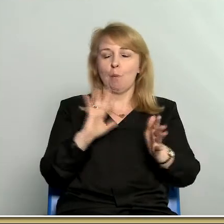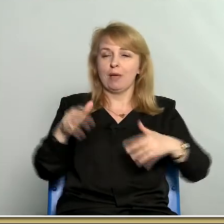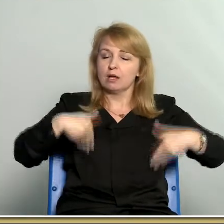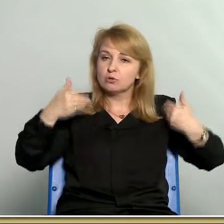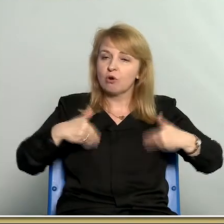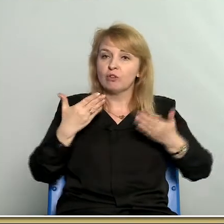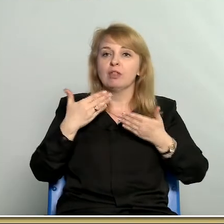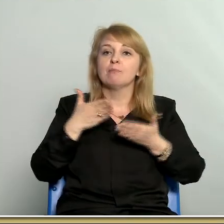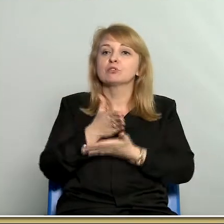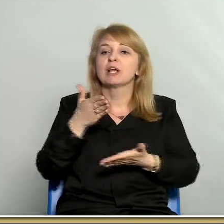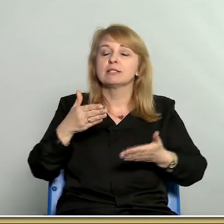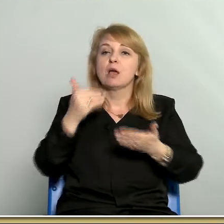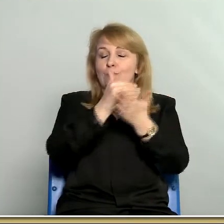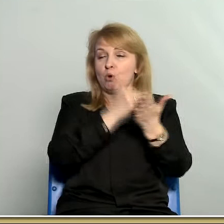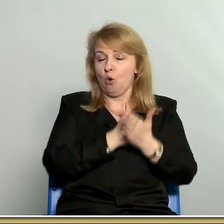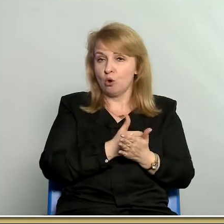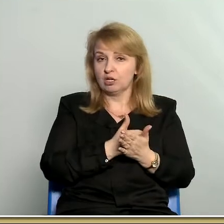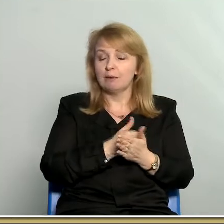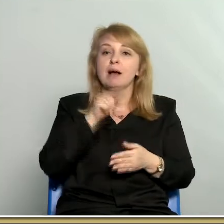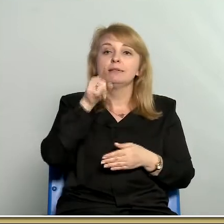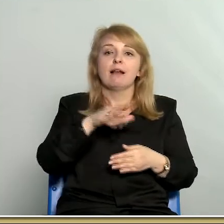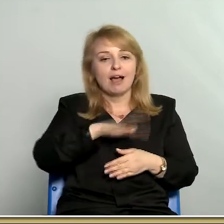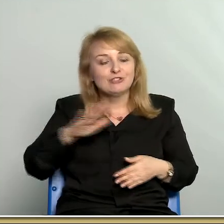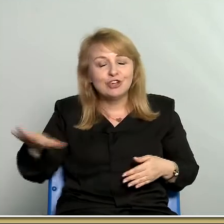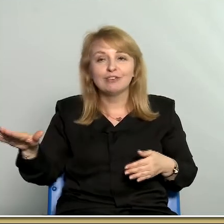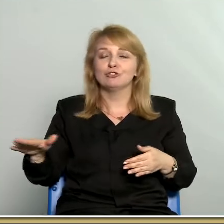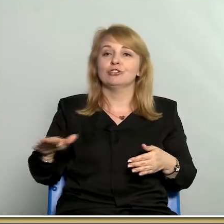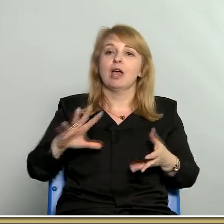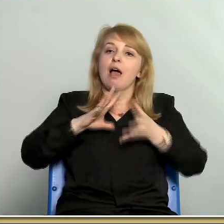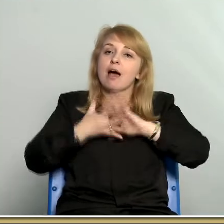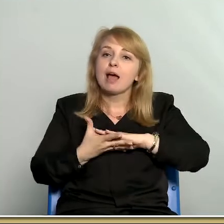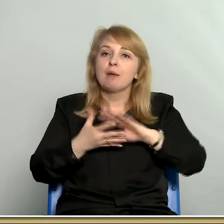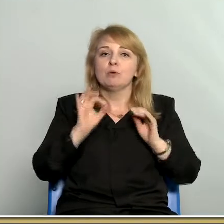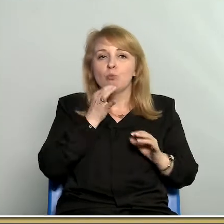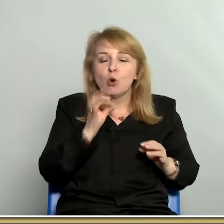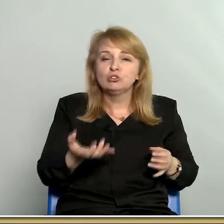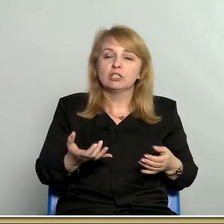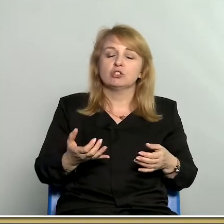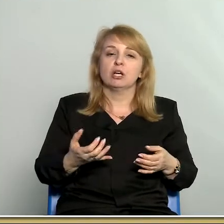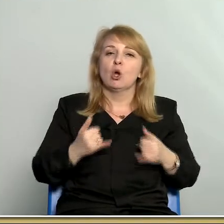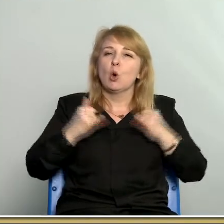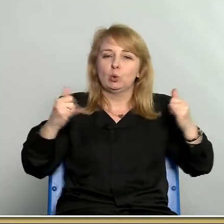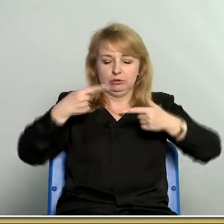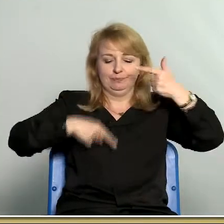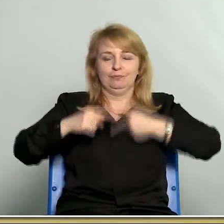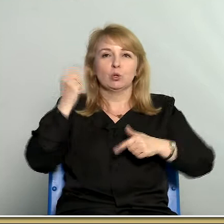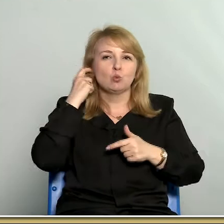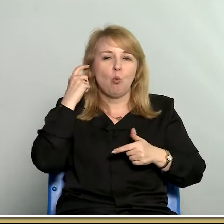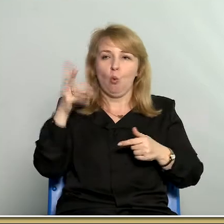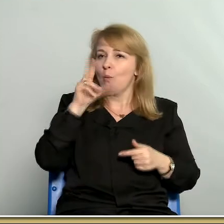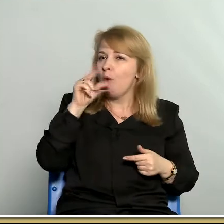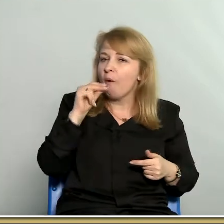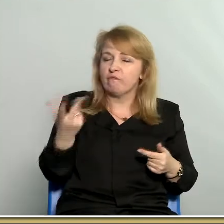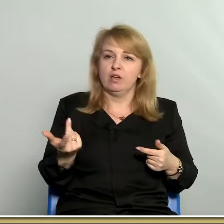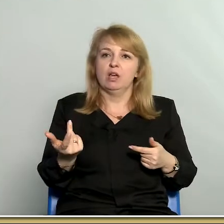programy dla dzieciaków, rehabilitacji dla młodzieży, wad rozwojowych słuchu, mowy,